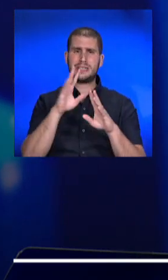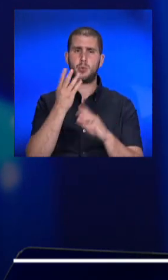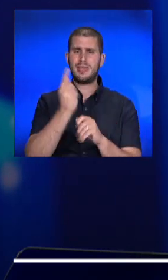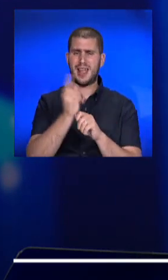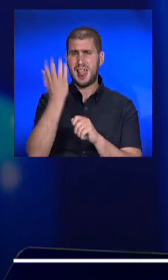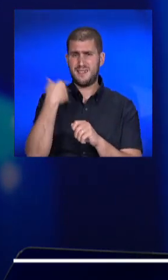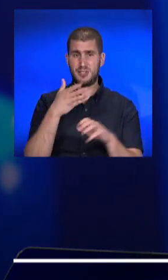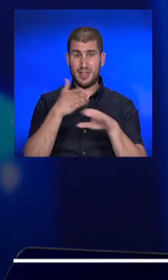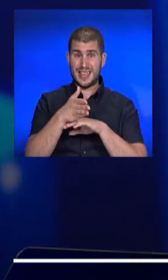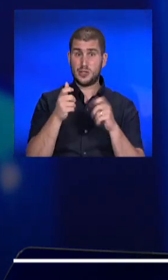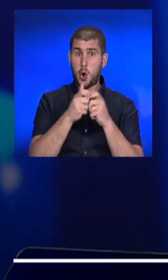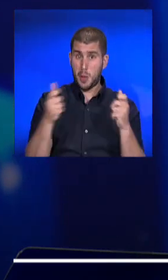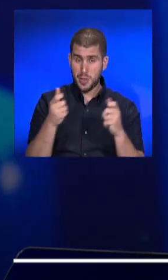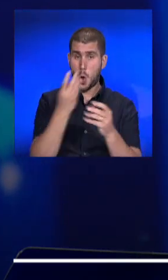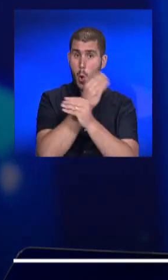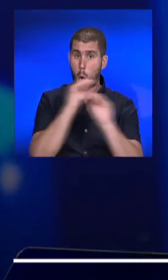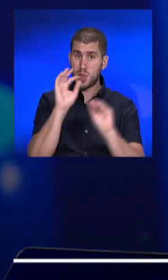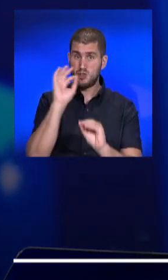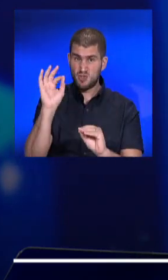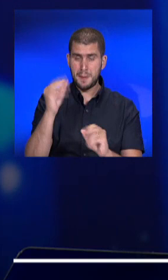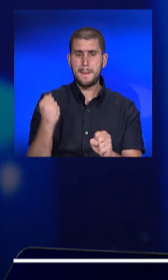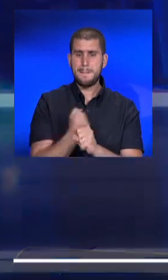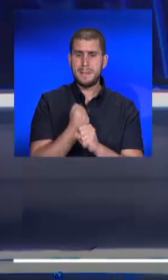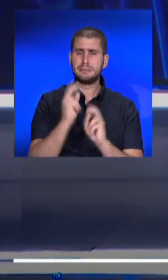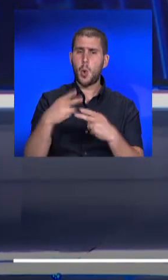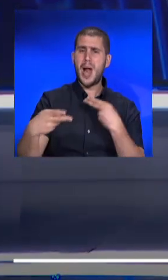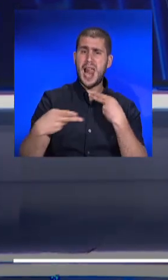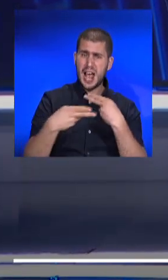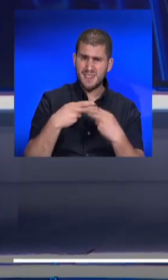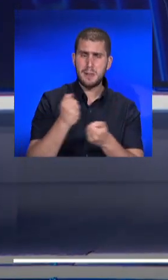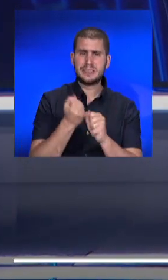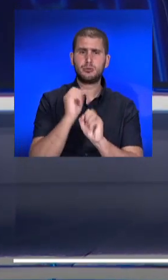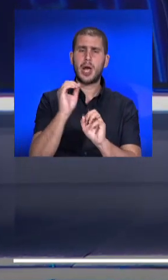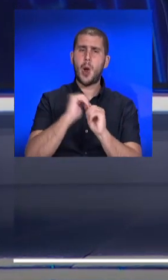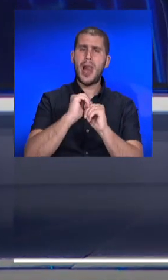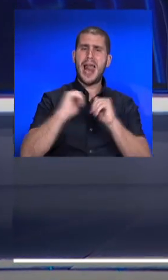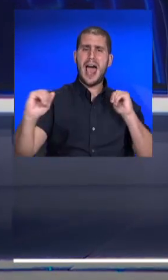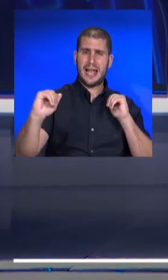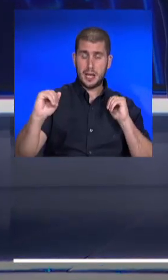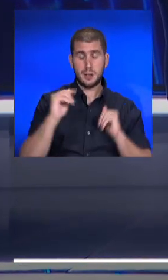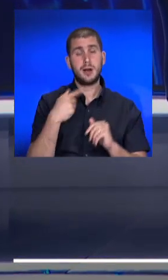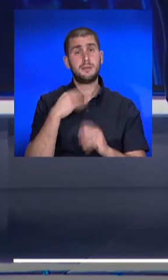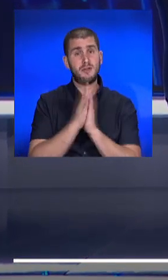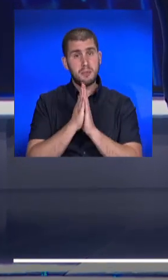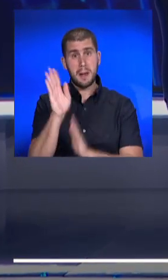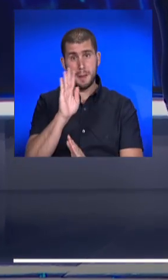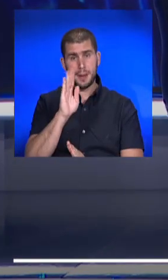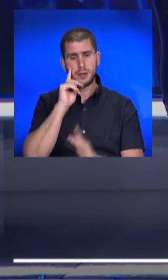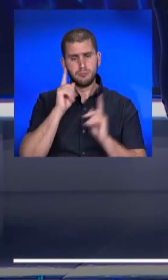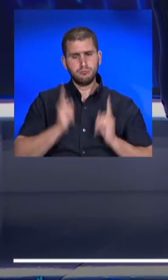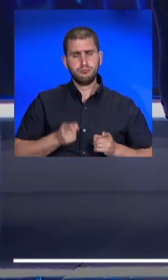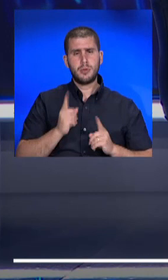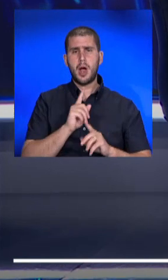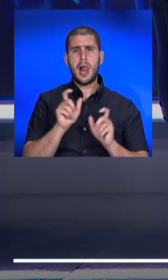כאן לאולפן. ההודעה, מעשיך יקרבוך ומעשיך ירחיקוך. אנחנו קוראים לנתניהו לקיים את הבטחתו, למנוע